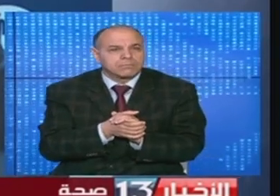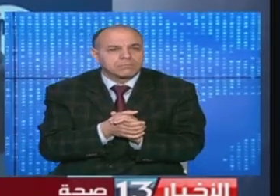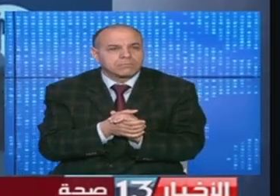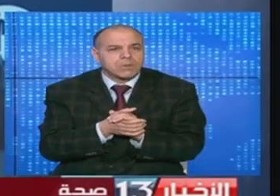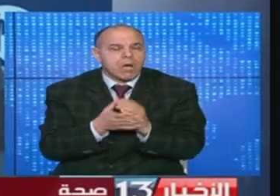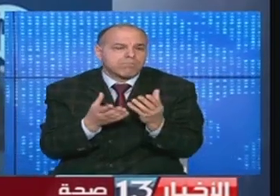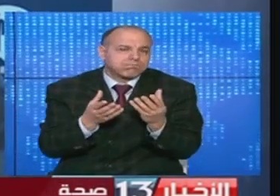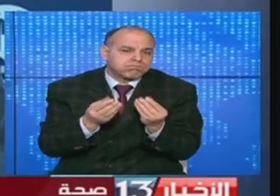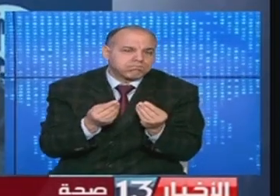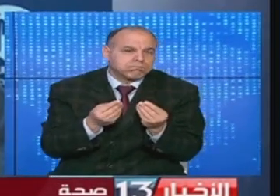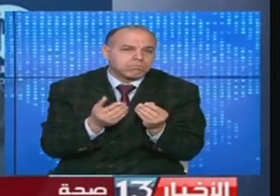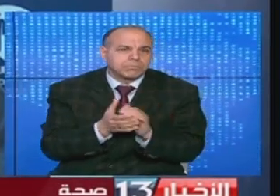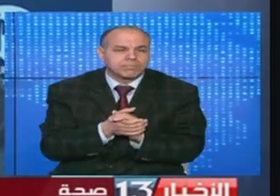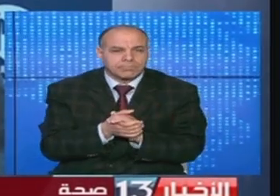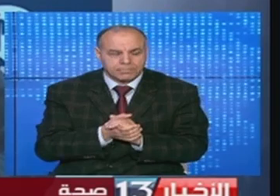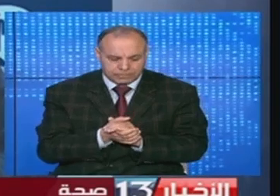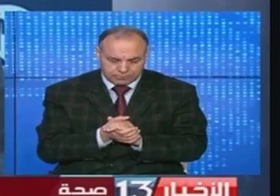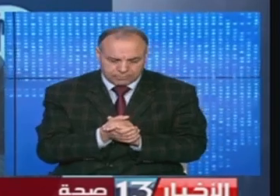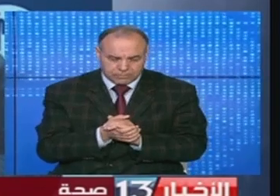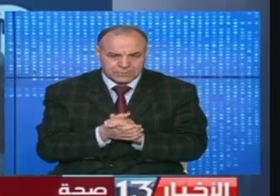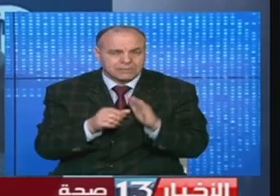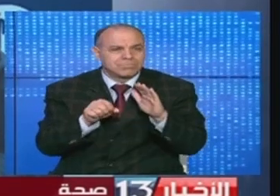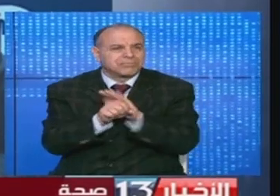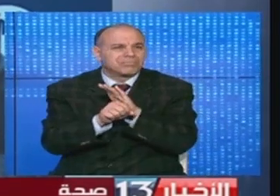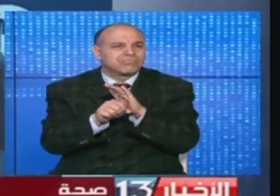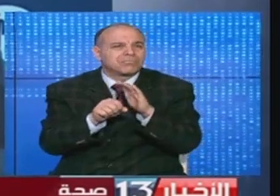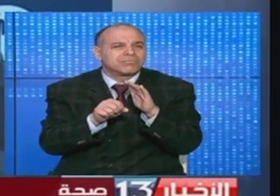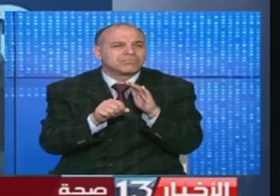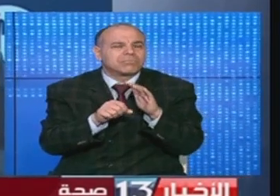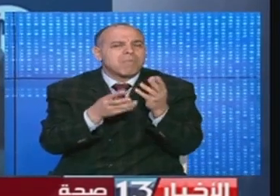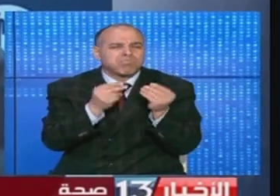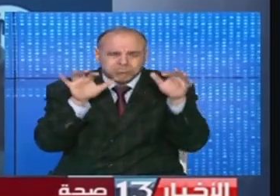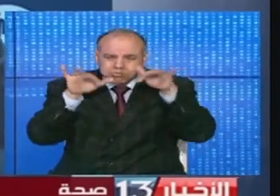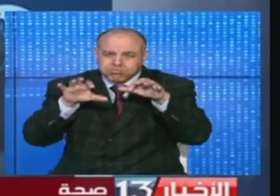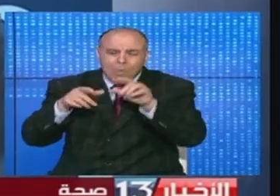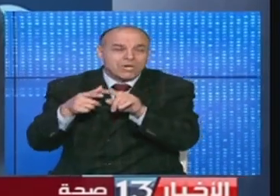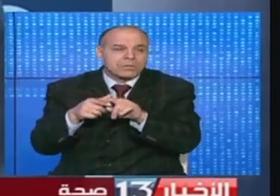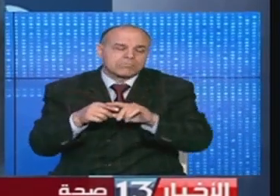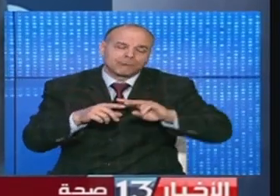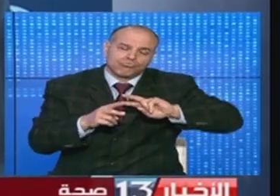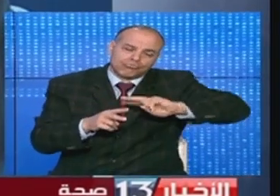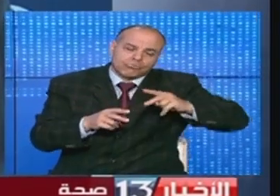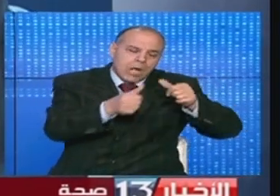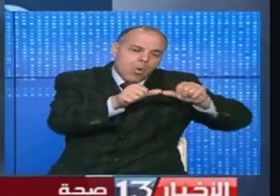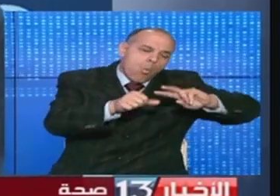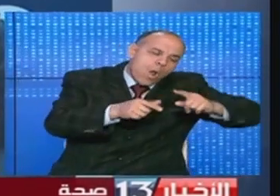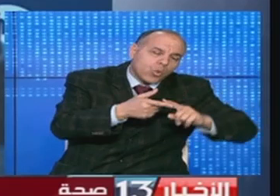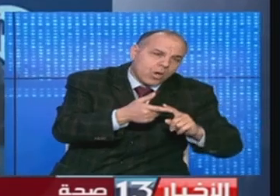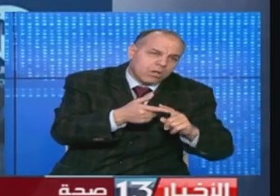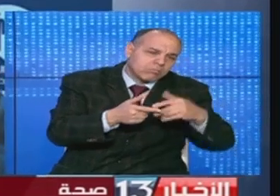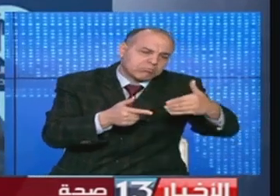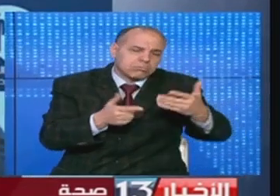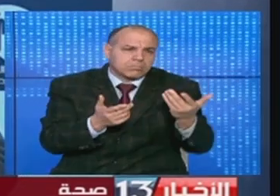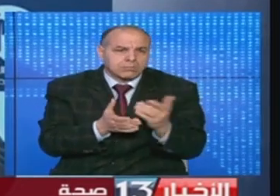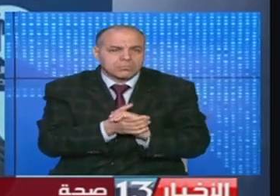تعدي اه اه فيها تكاثر الحالات فما امكانيه الرجوع الى المخابر اه